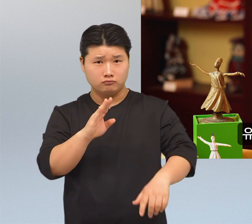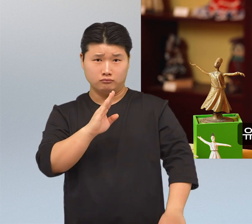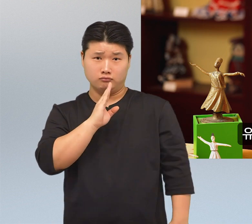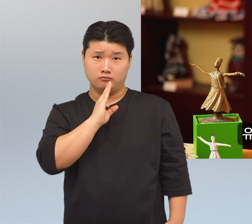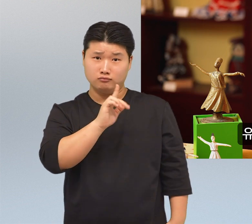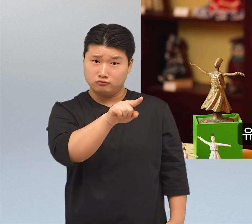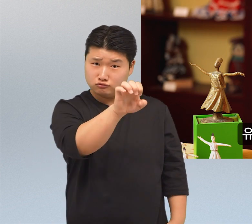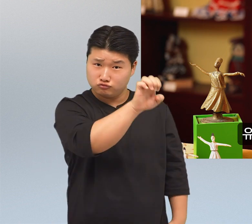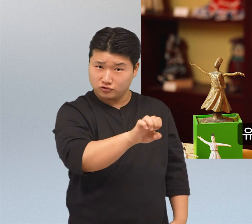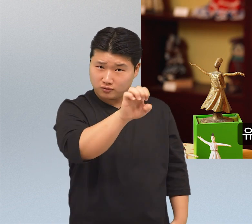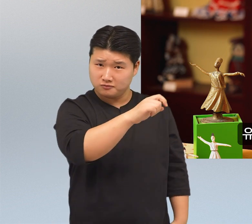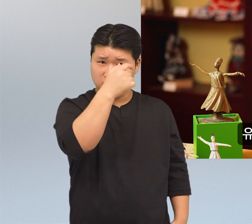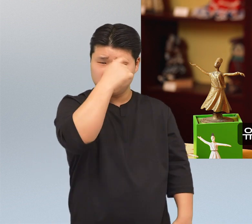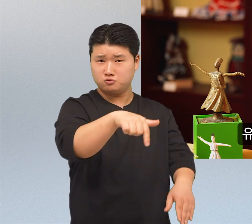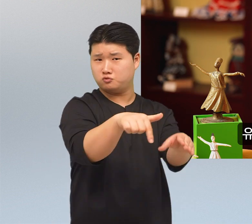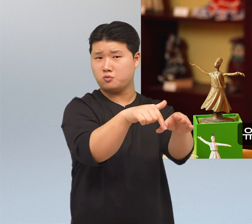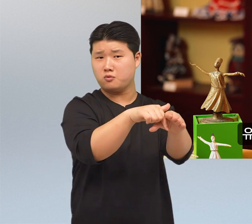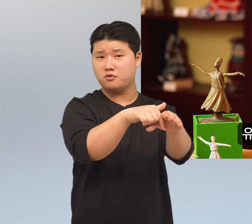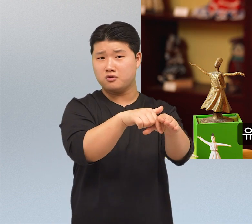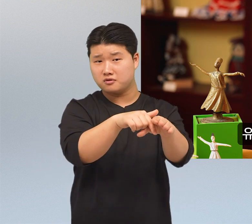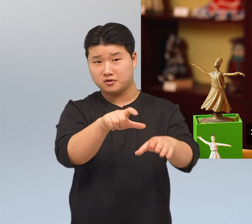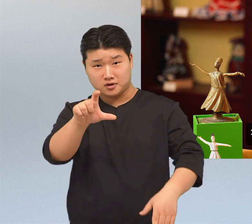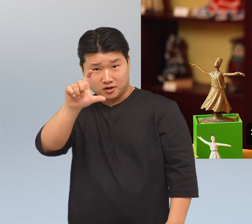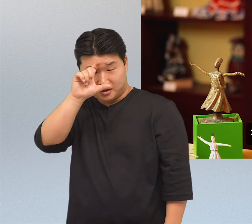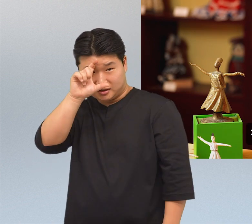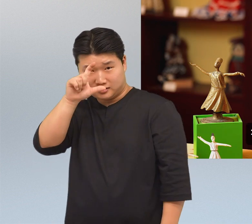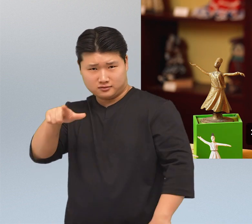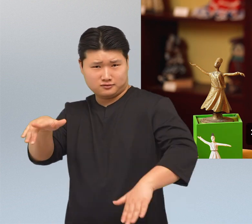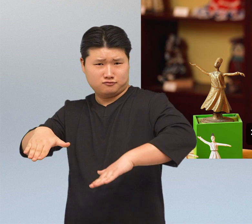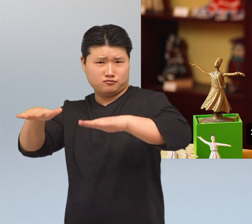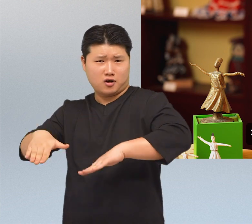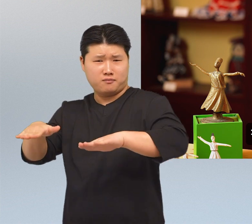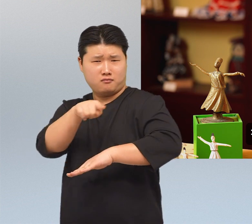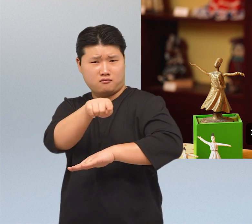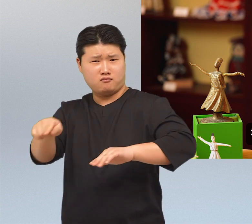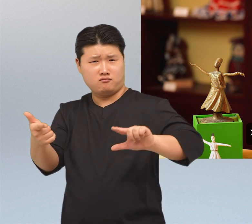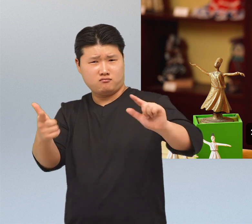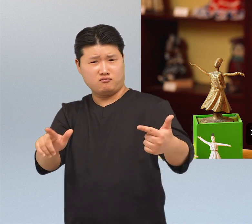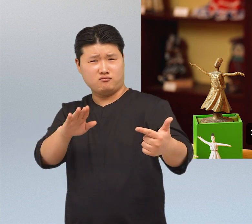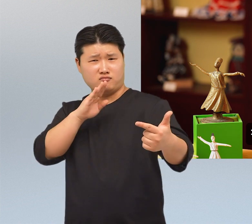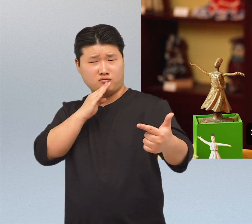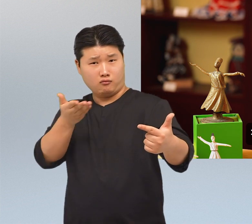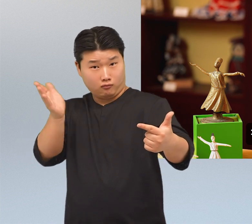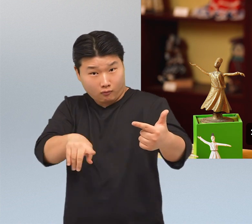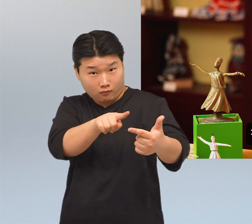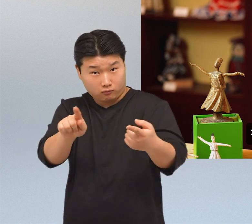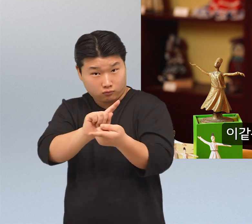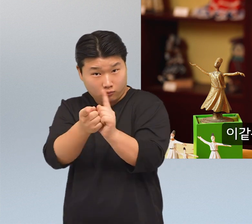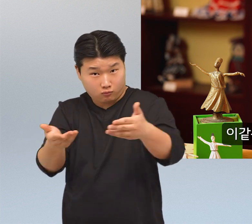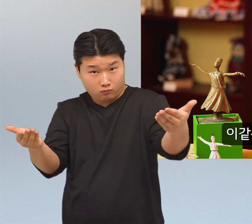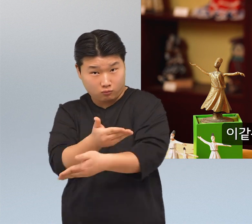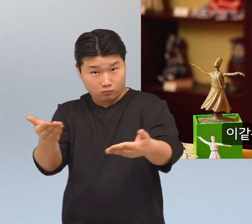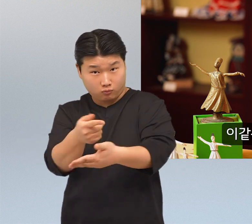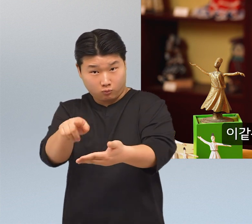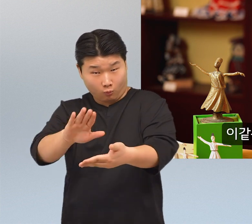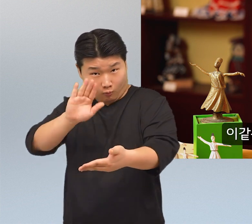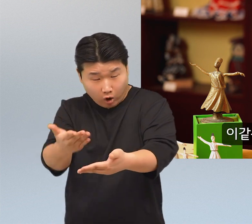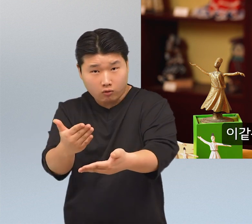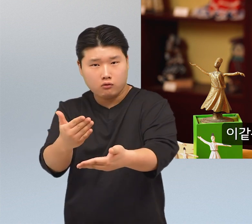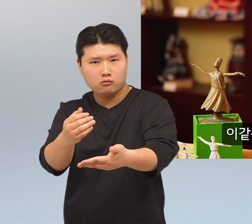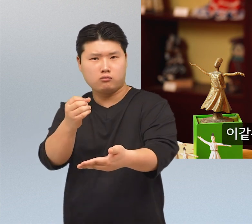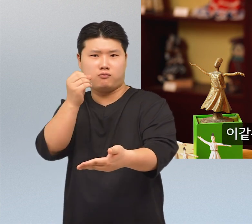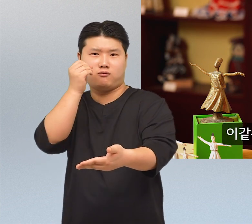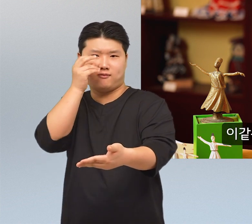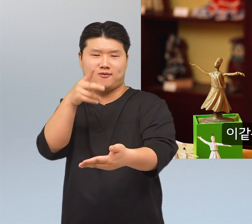오스만이 기독교와 이슬람이라는 종교로 첨예하게 대립했던 시절이었는데도 불구하고 이 같은